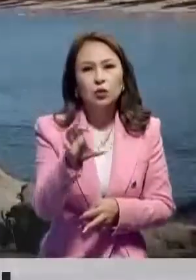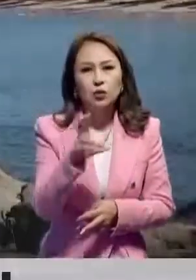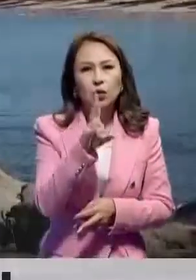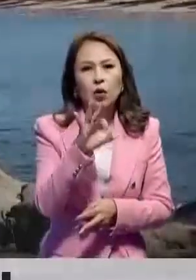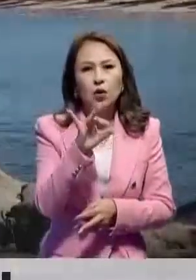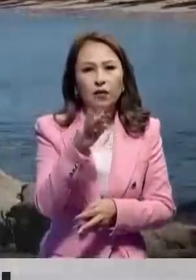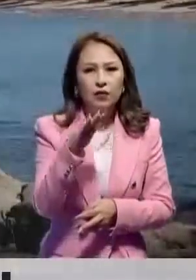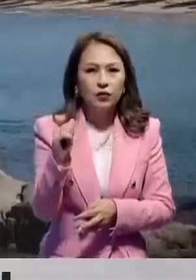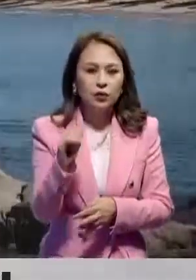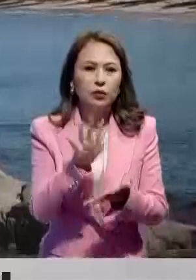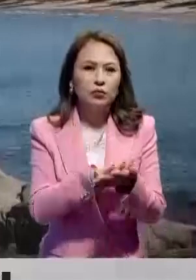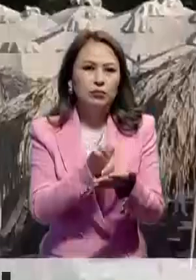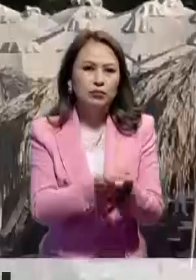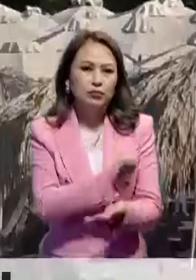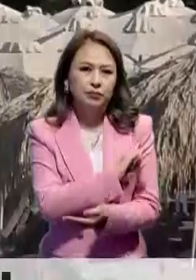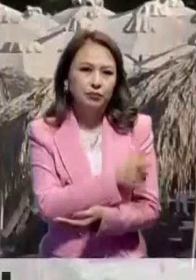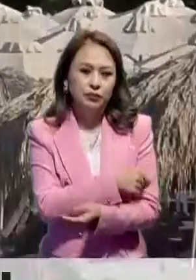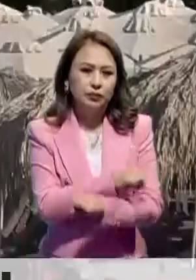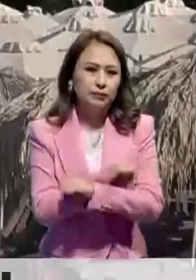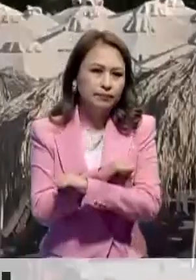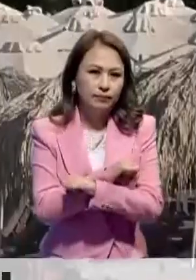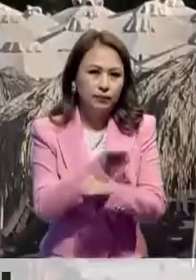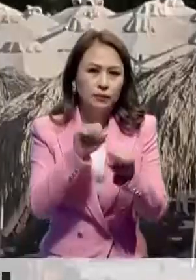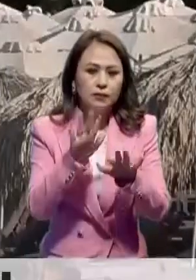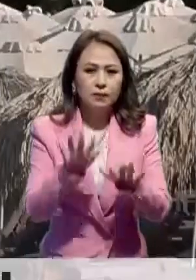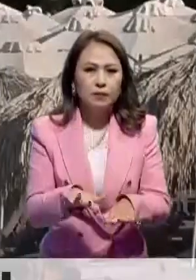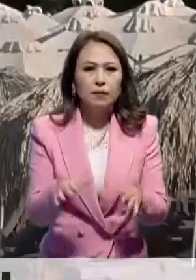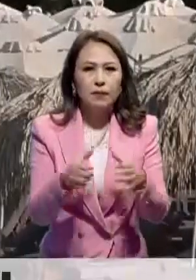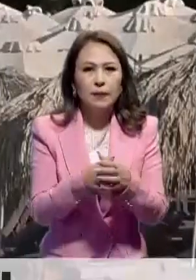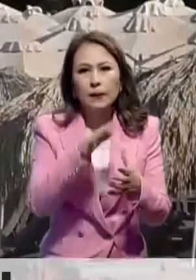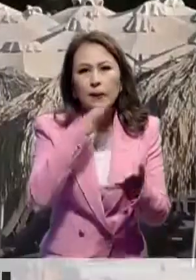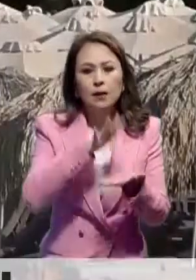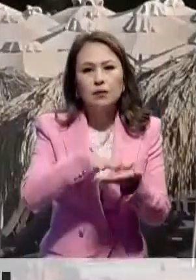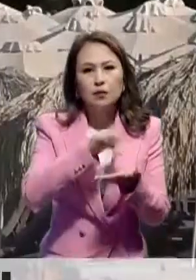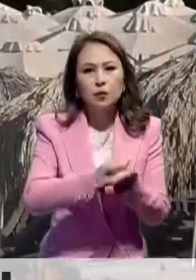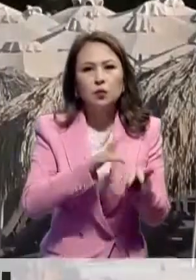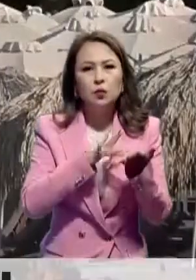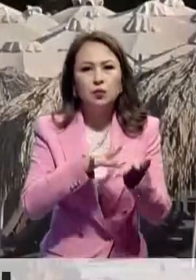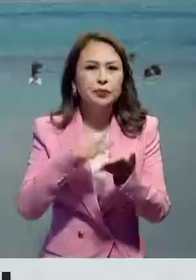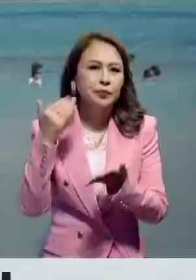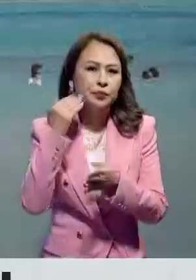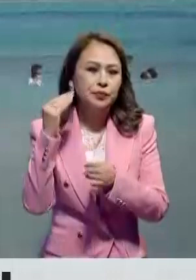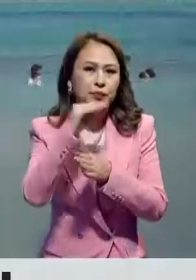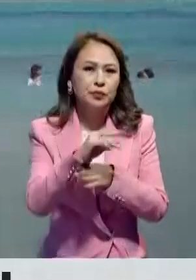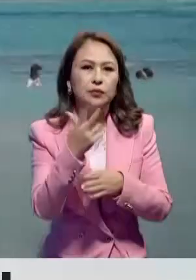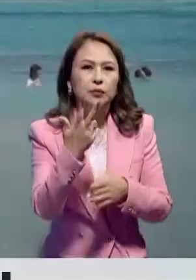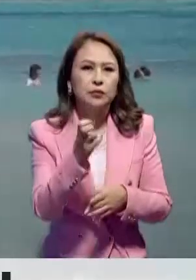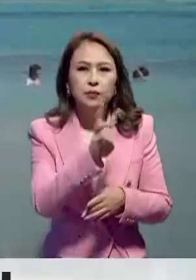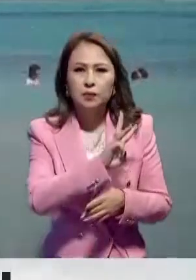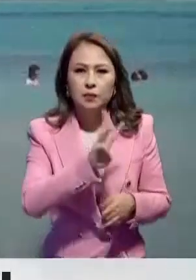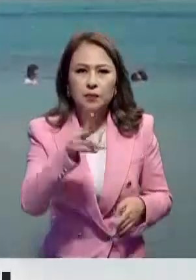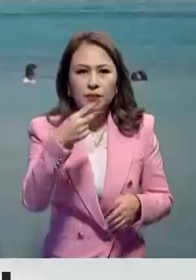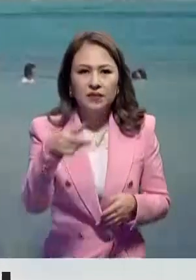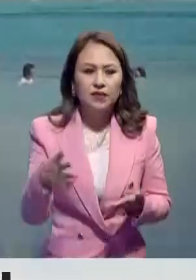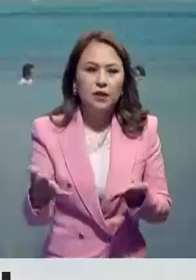Корфу аралдары қатты зардап шеккен. Демалушылар тоқтайтын орындардың көбі бүлінген. Билік туристік алымнан қосымша 300 миллион евро